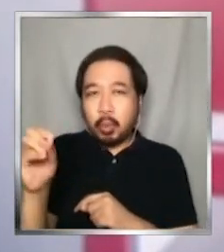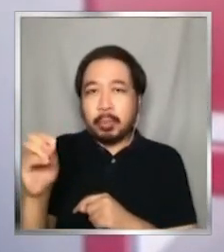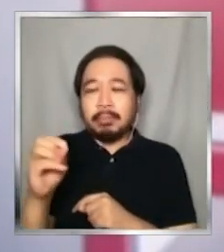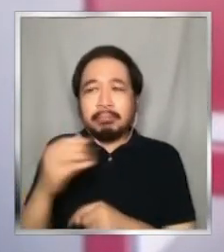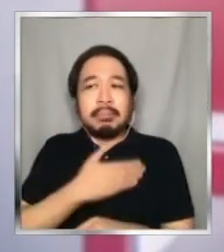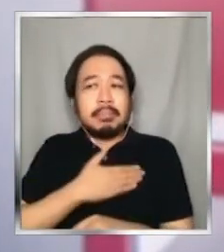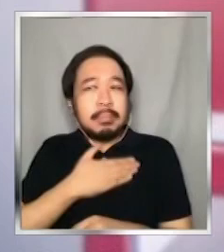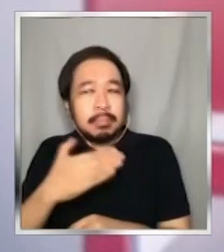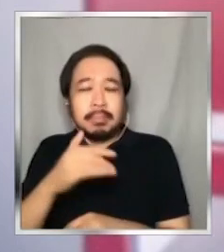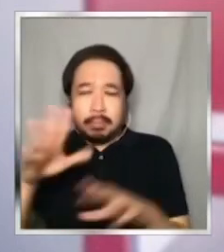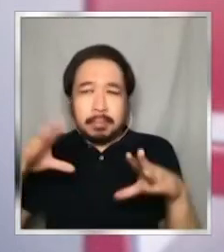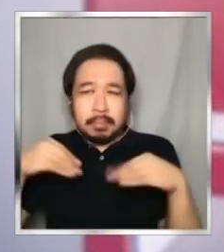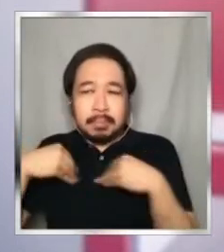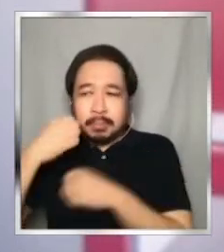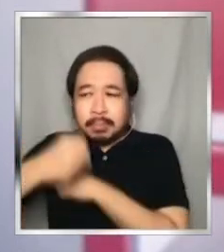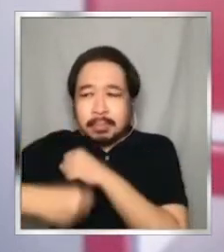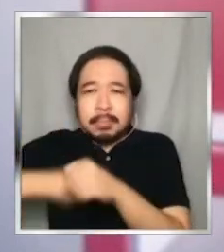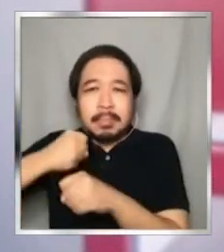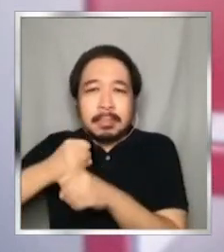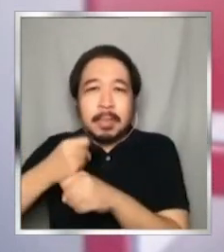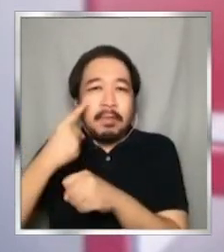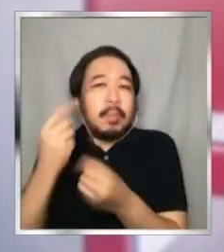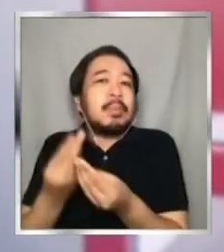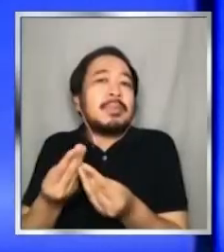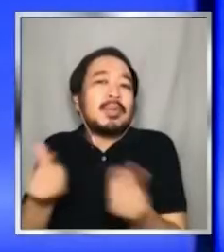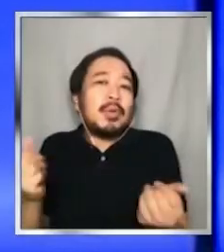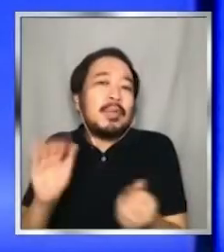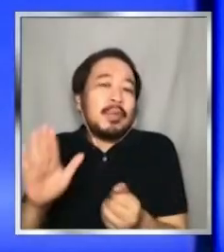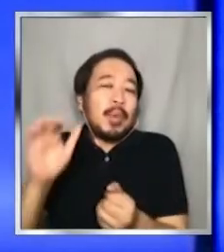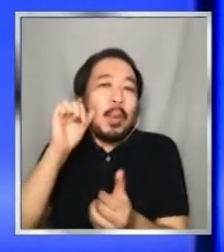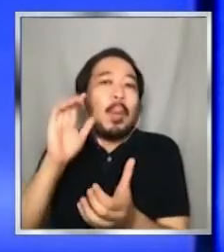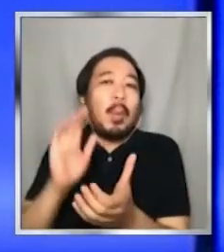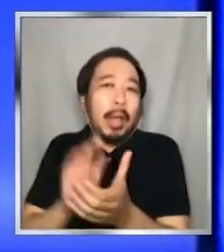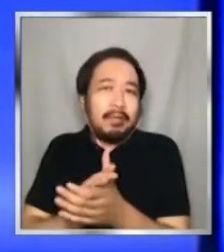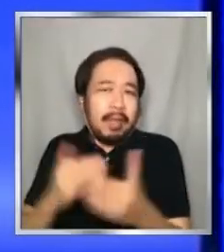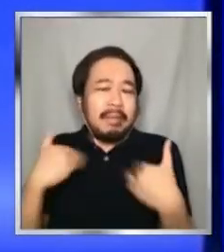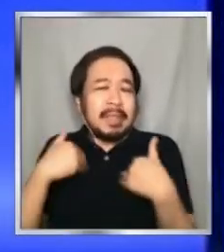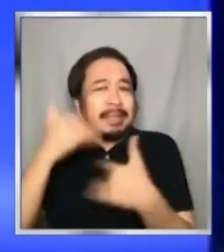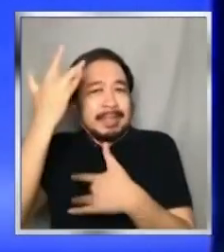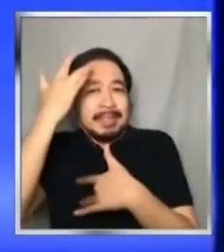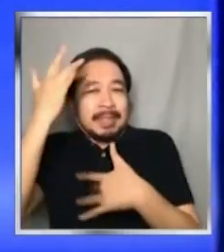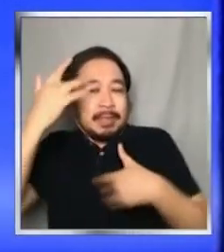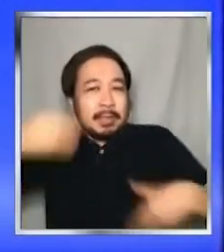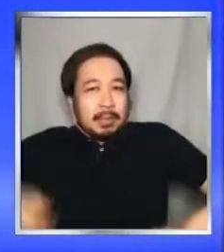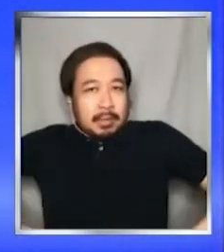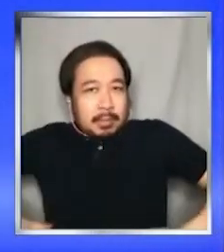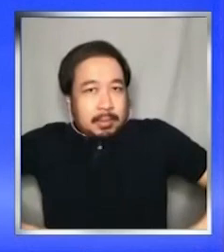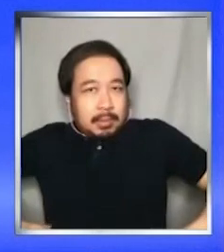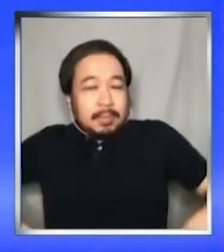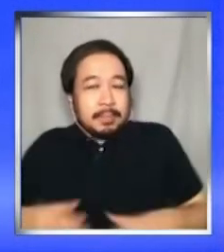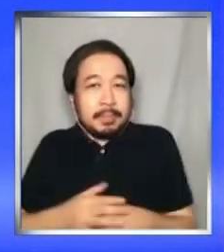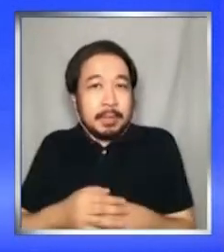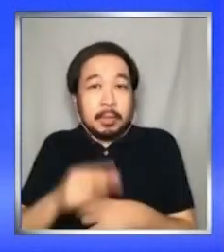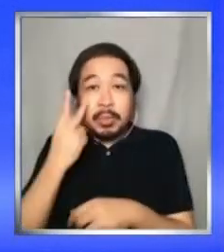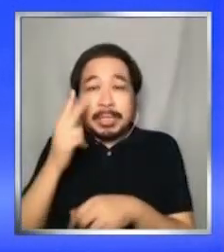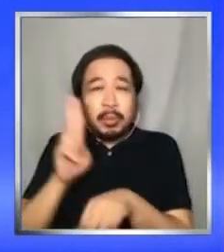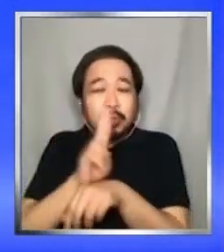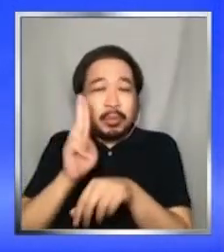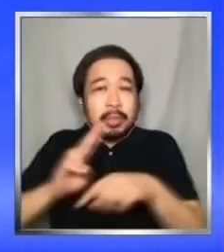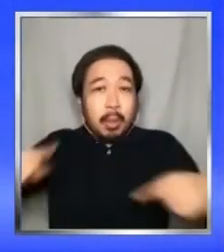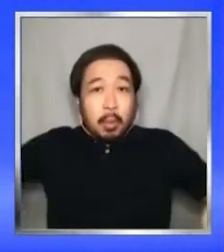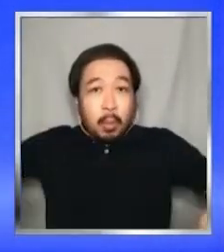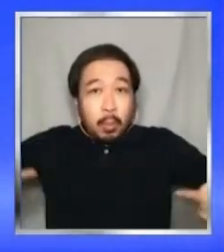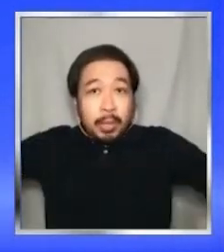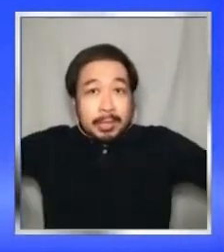sa ikagagaling ng asawa niyang may sakit sa bato. Panoorin niyo po ito. Gamit ang wheelchair na ikinabit po